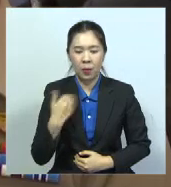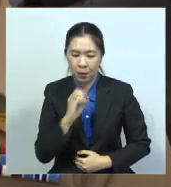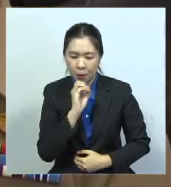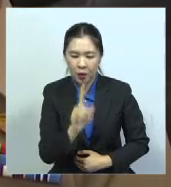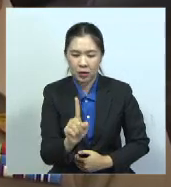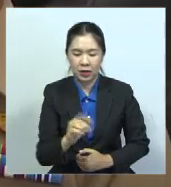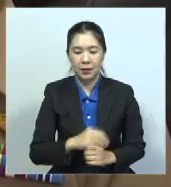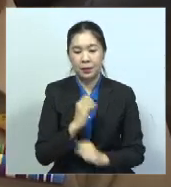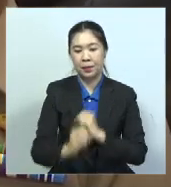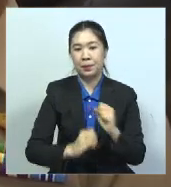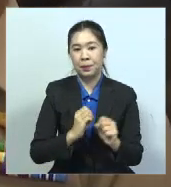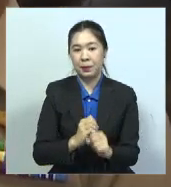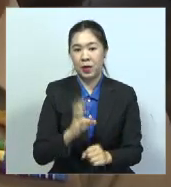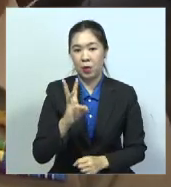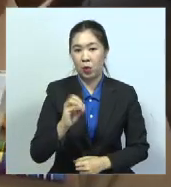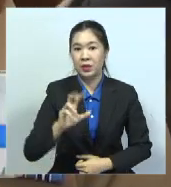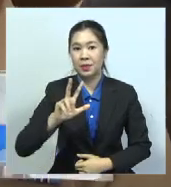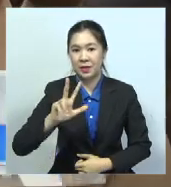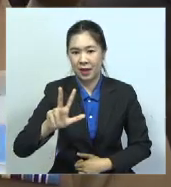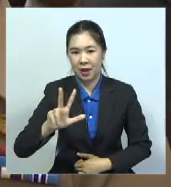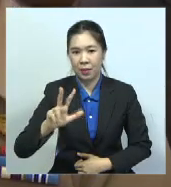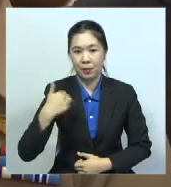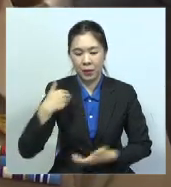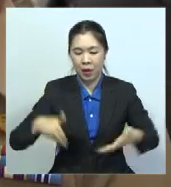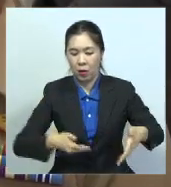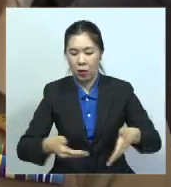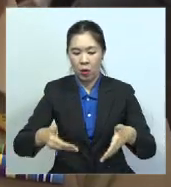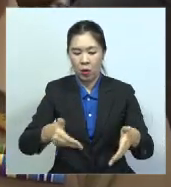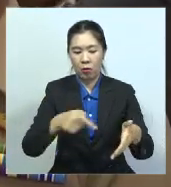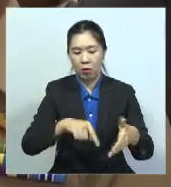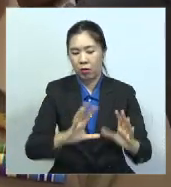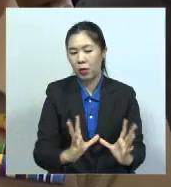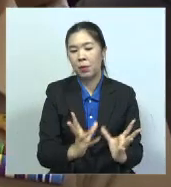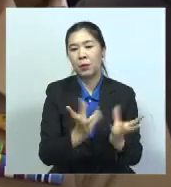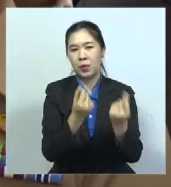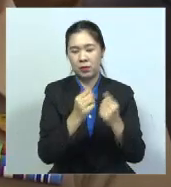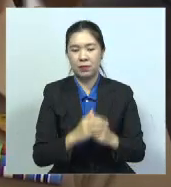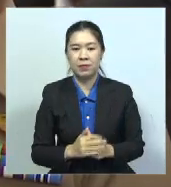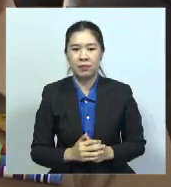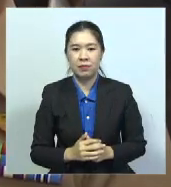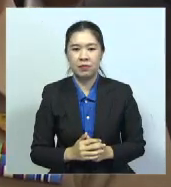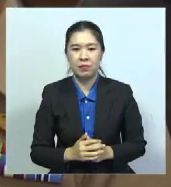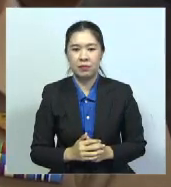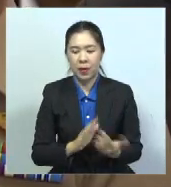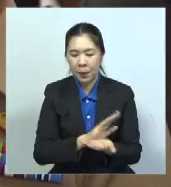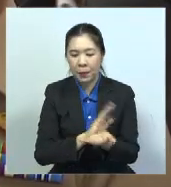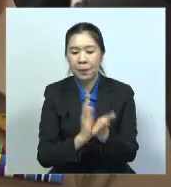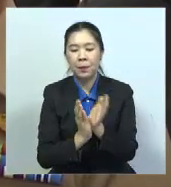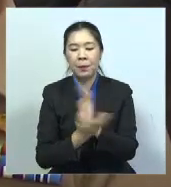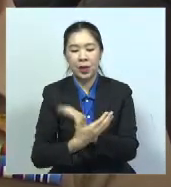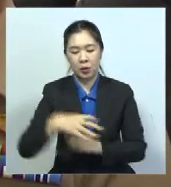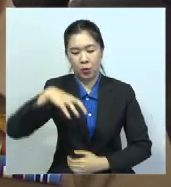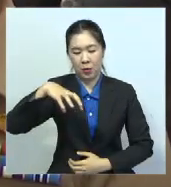าภายในปี63คำว่าสลัมคลองเตยจะต้องหมดไปจากหัวคนไทยจะต้องเปลี่ยนเป็นคลองเตยคอ